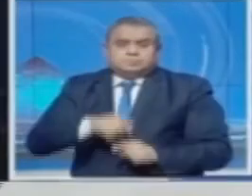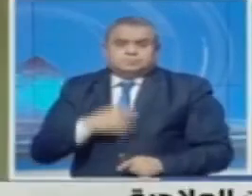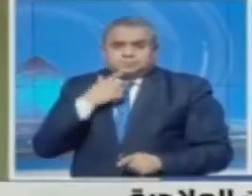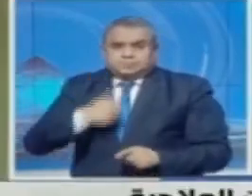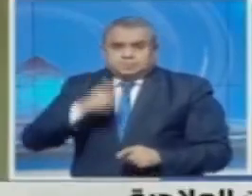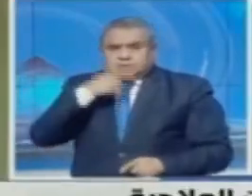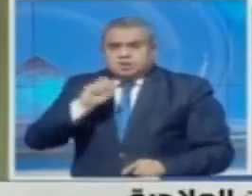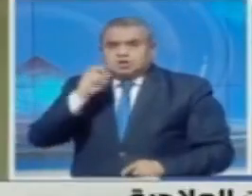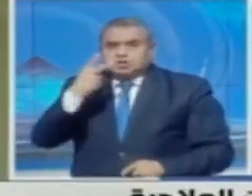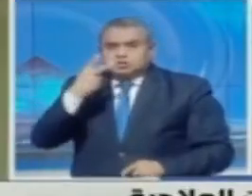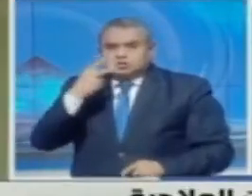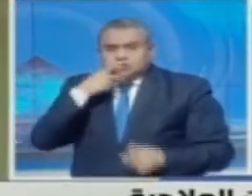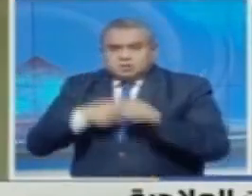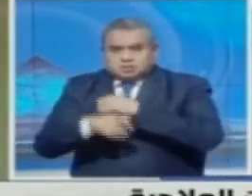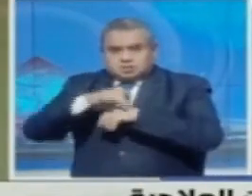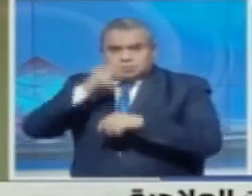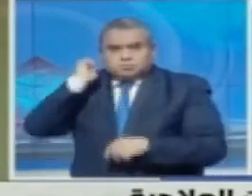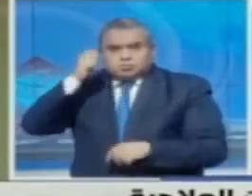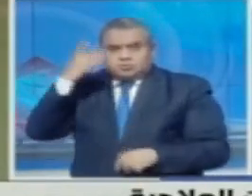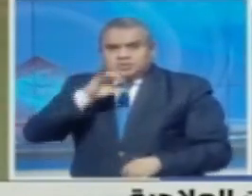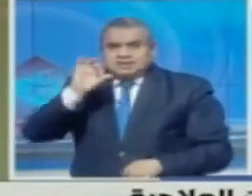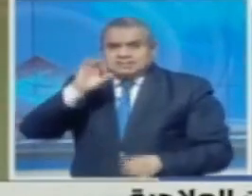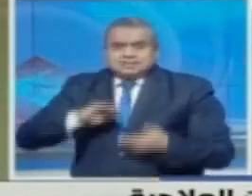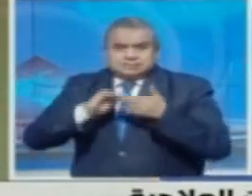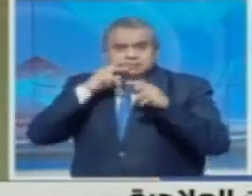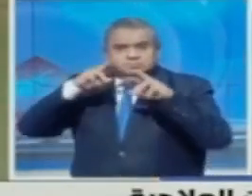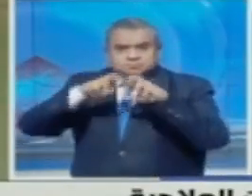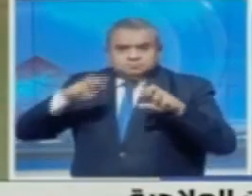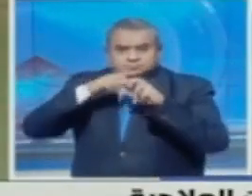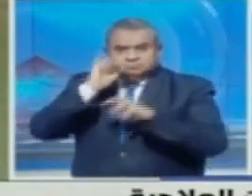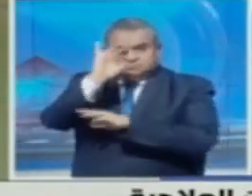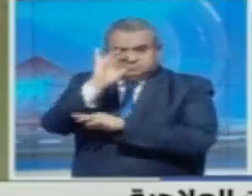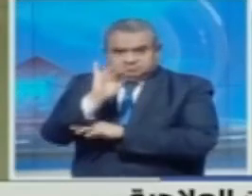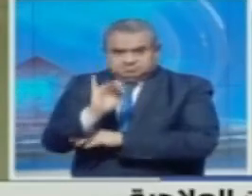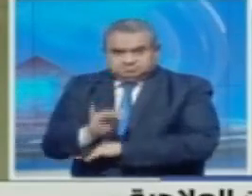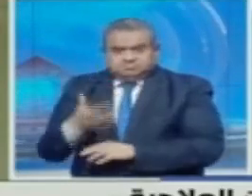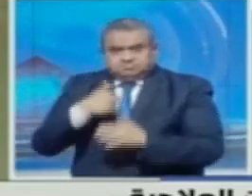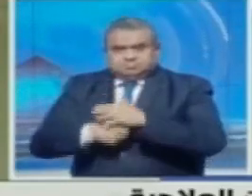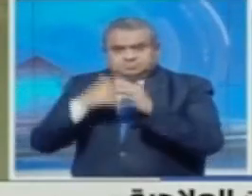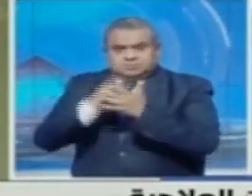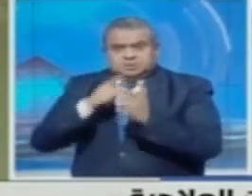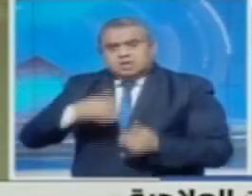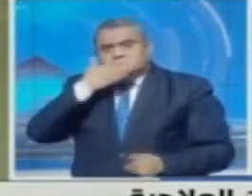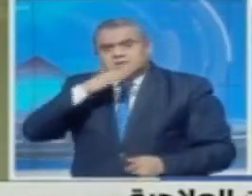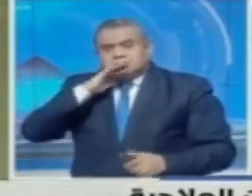حالة في التسع المستشفيات بيتم متابعتهم بصفة دورية وبصفة مستمرة، وجميع الحالات الحمد لله